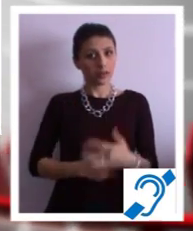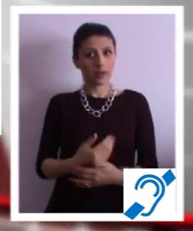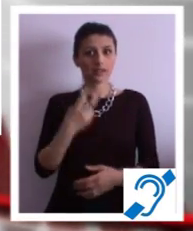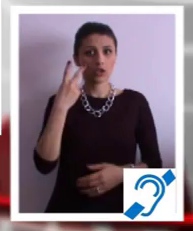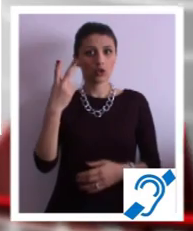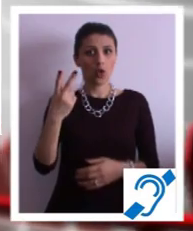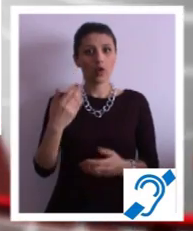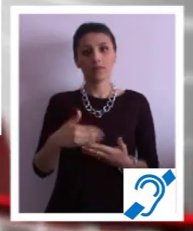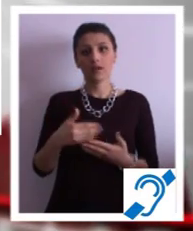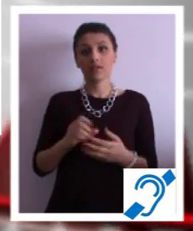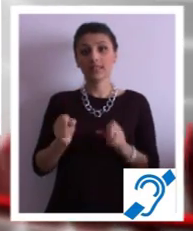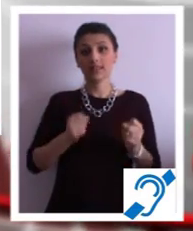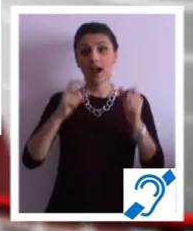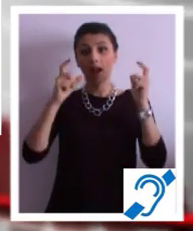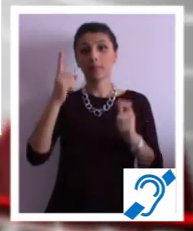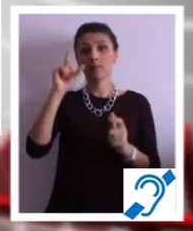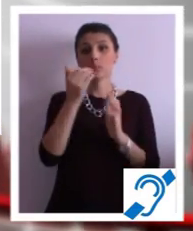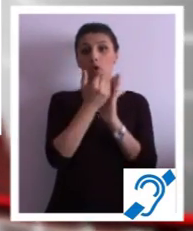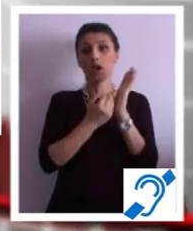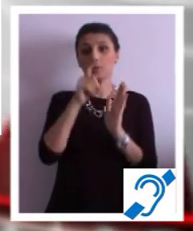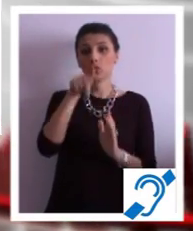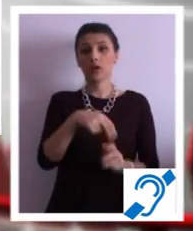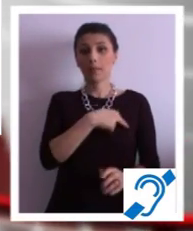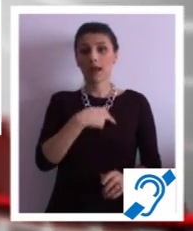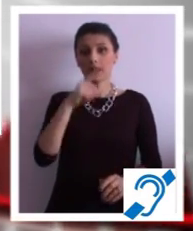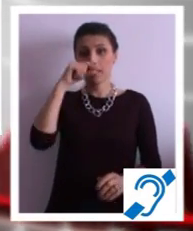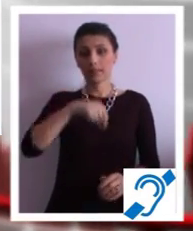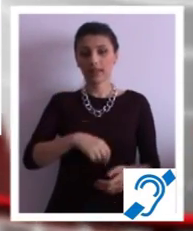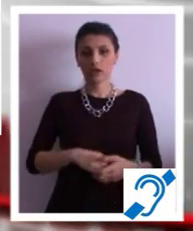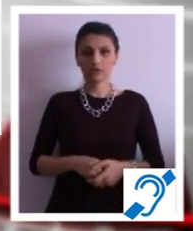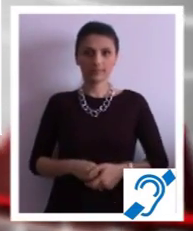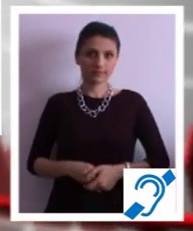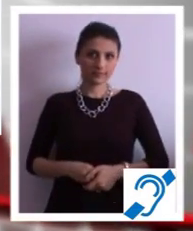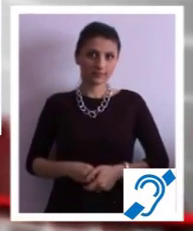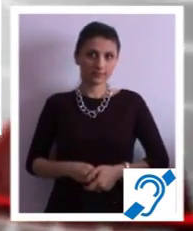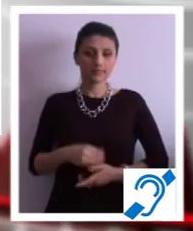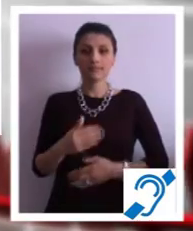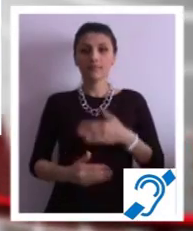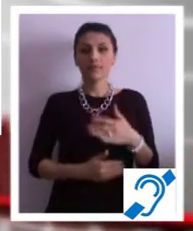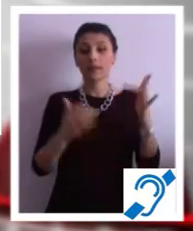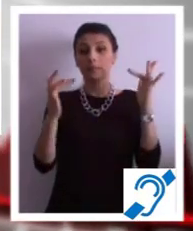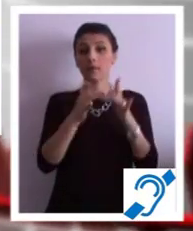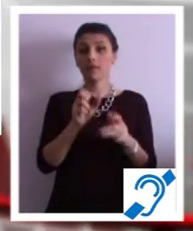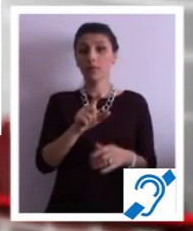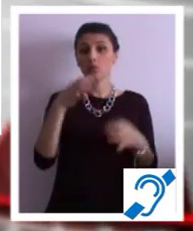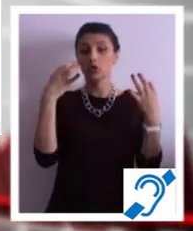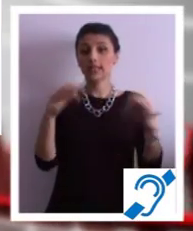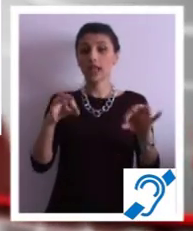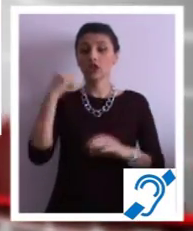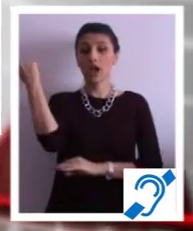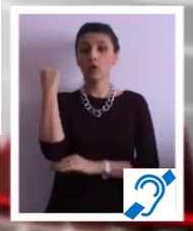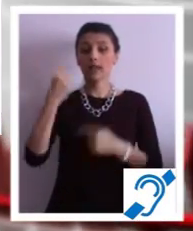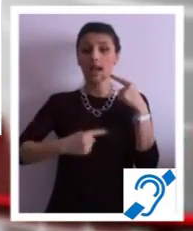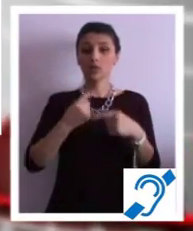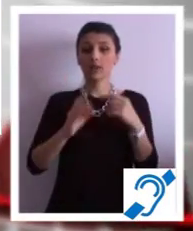două turnee de sală, primul fiind programat luna martie la Pitești. Într-o partidă, contând pentru etapa cu număr 10 a